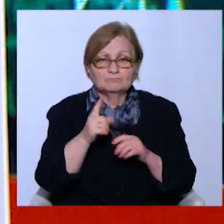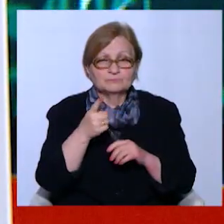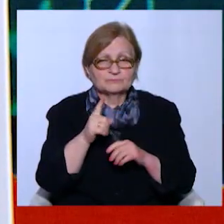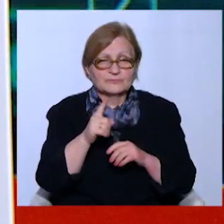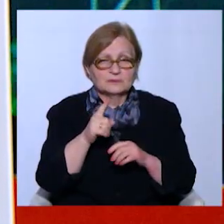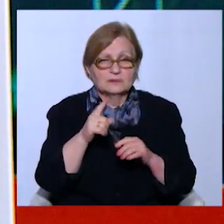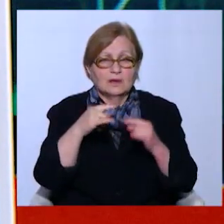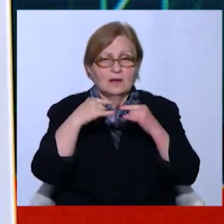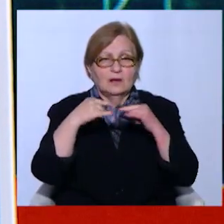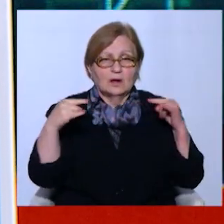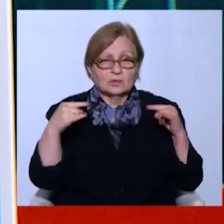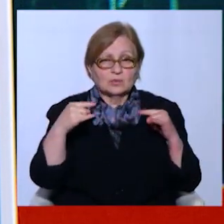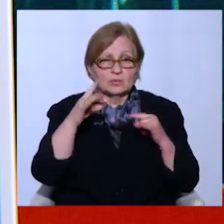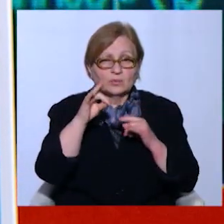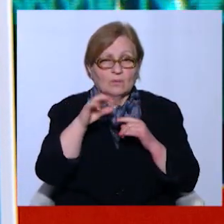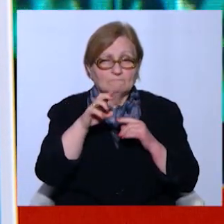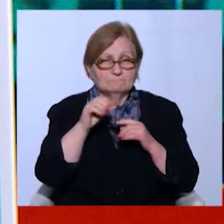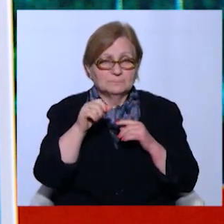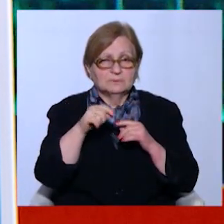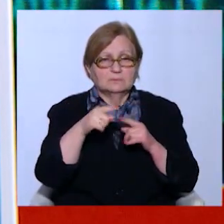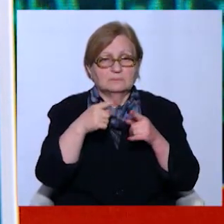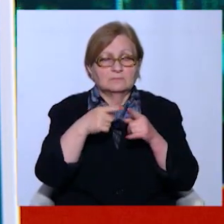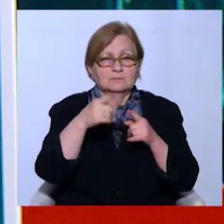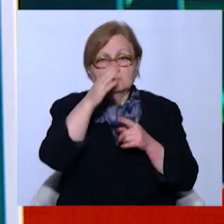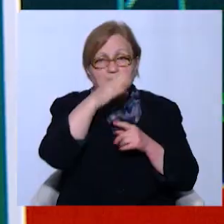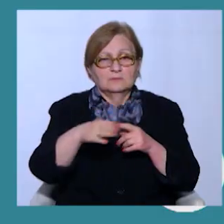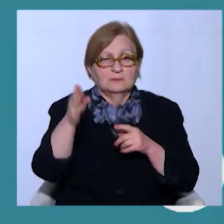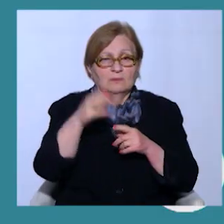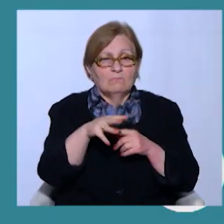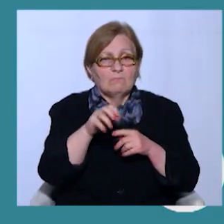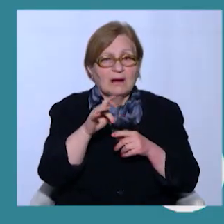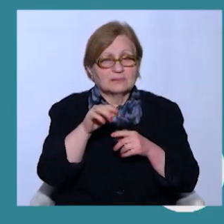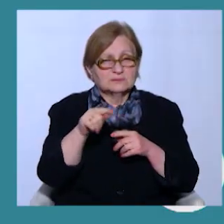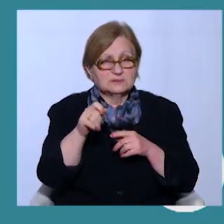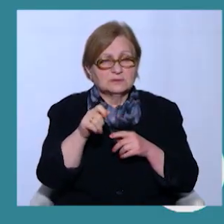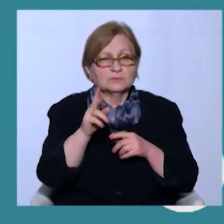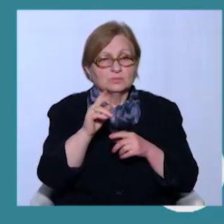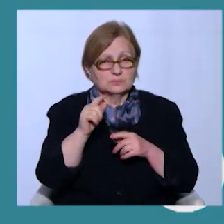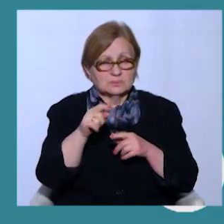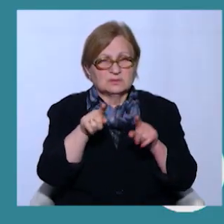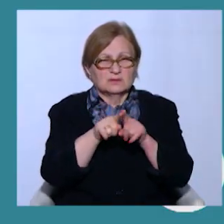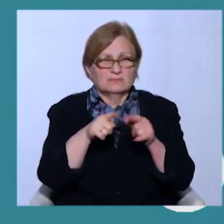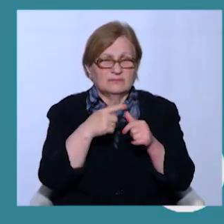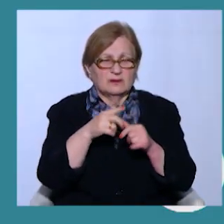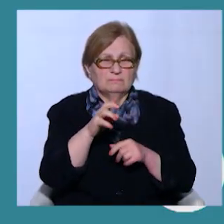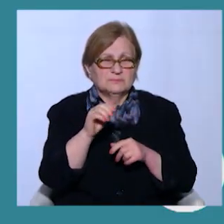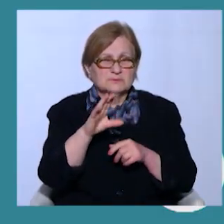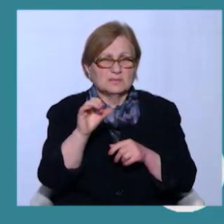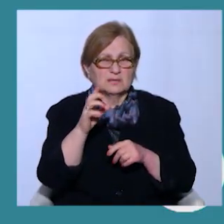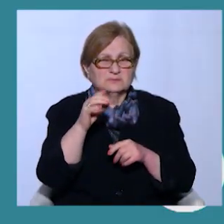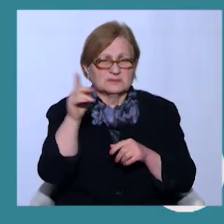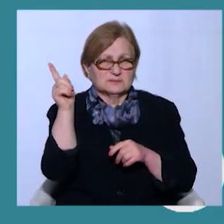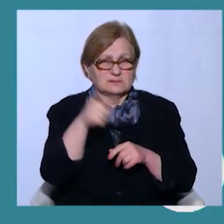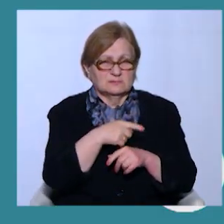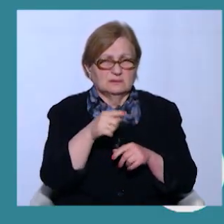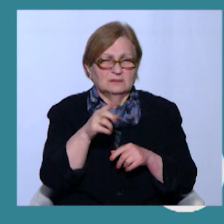რომში, რომ რომში დიაგონალები მართი კუთხით გადაიკვეთება და რომბის დიაგონალები კუთხის ბისექტრისებია. ანუ ჩვენ ვთქვით, რომ ეს ხდება. მოდით ახლა